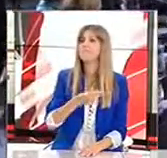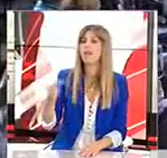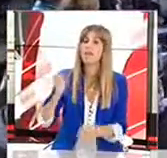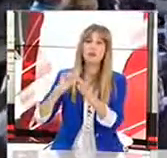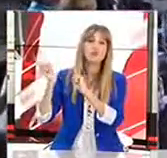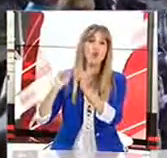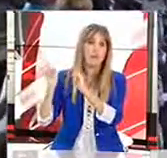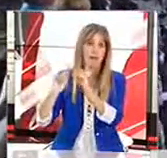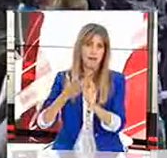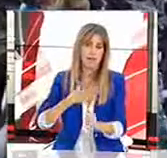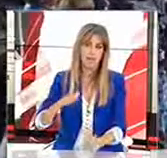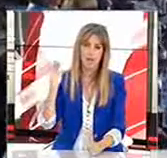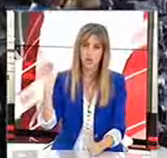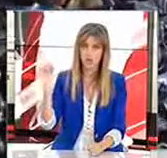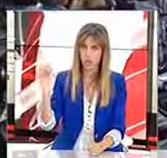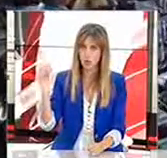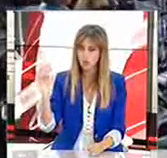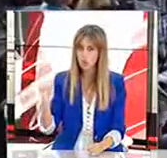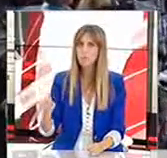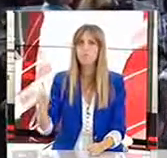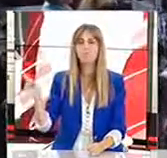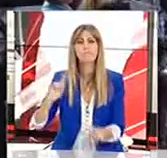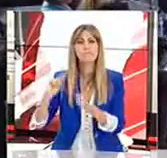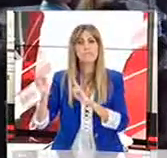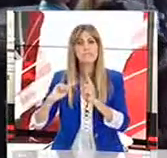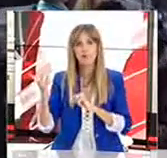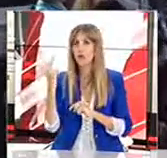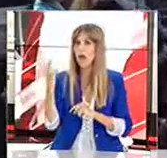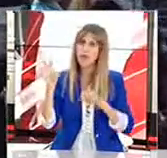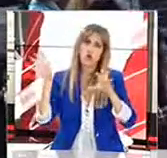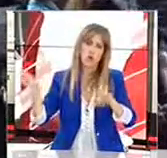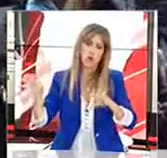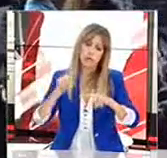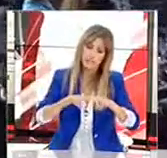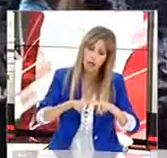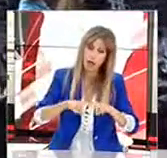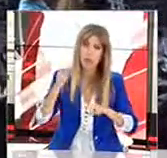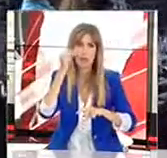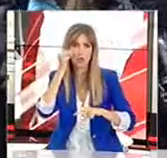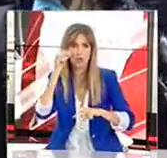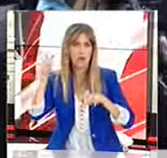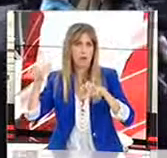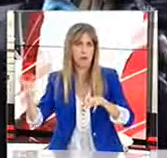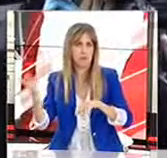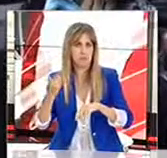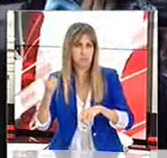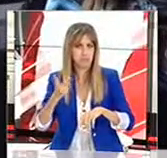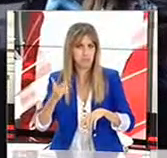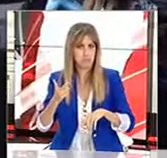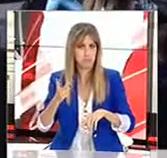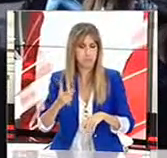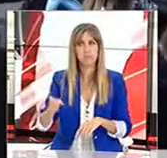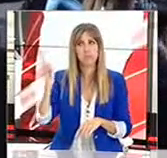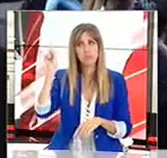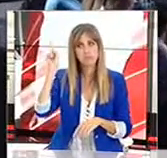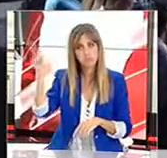είναι δυνατόν, όταν πρόκειται για διμερή συμφωνία στη μία χώρα, να προκρίνεται η διαδικασία της άμεσης λαϊκής έγκρισης και στην άλλη να